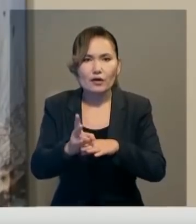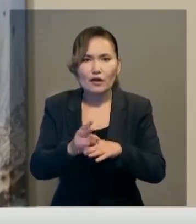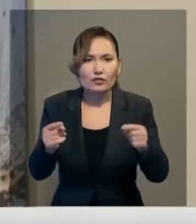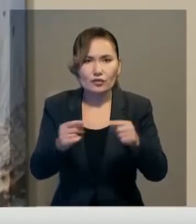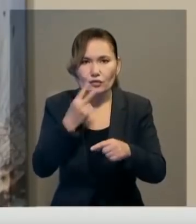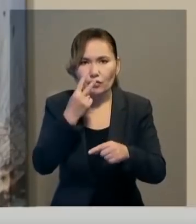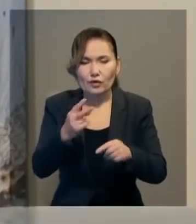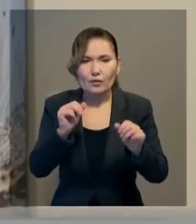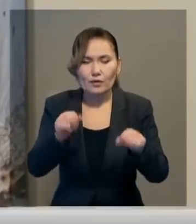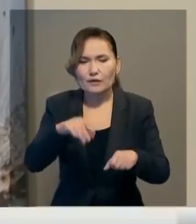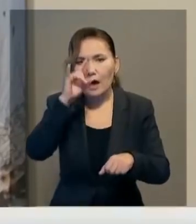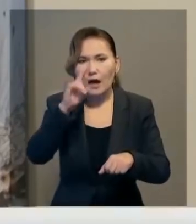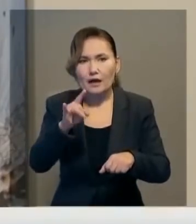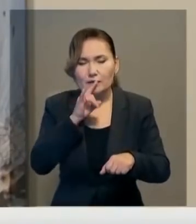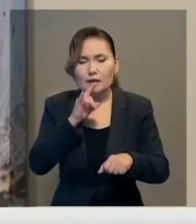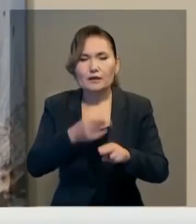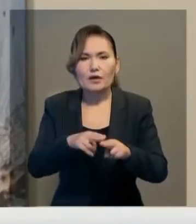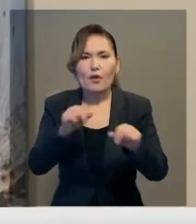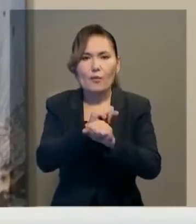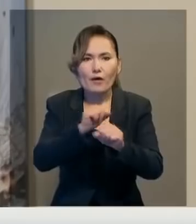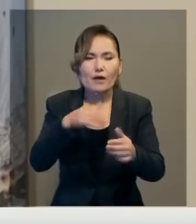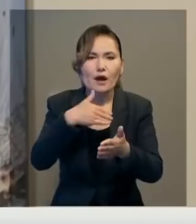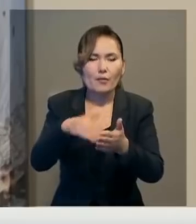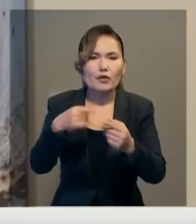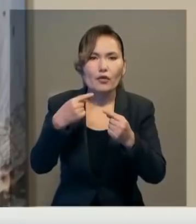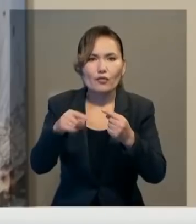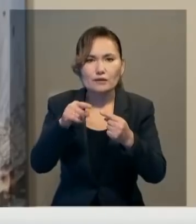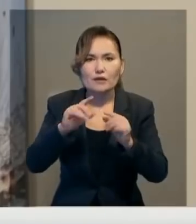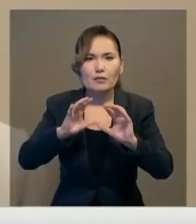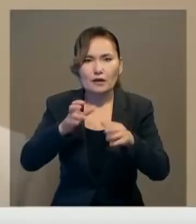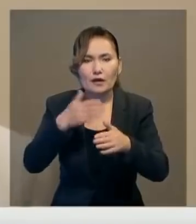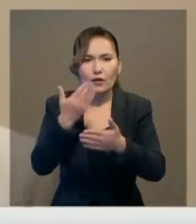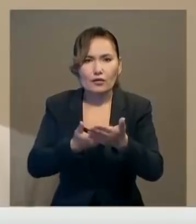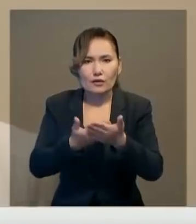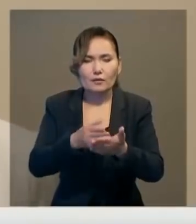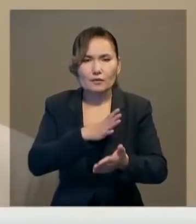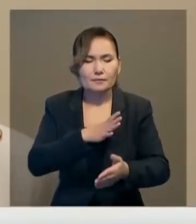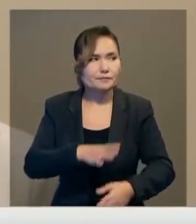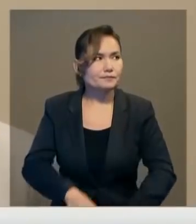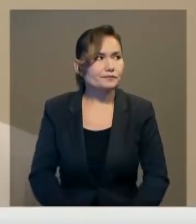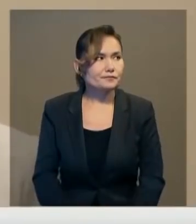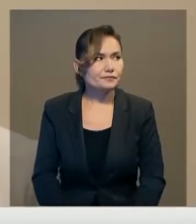көруге болады. Қазақстан қарудан бас тарту арқылы өзге елдерге үлгі болып отыр.